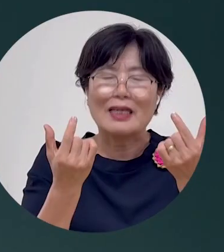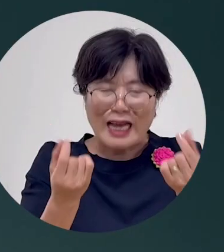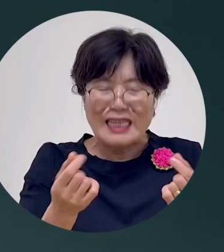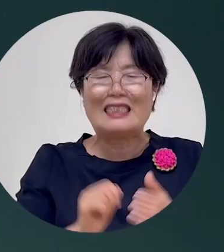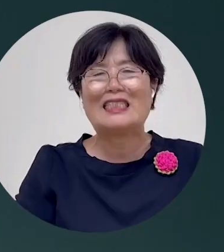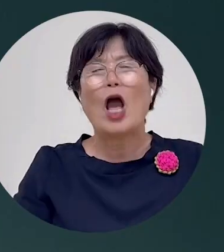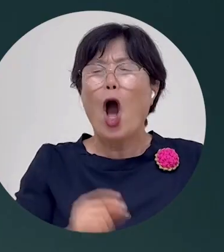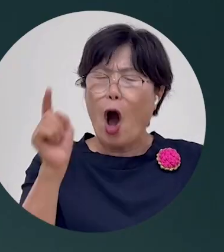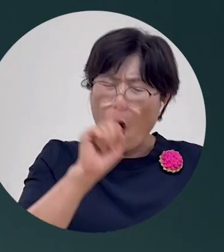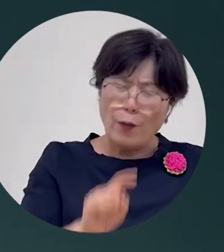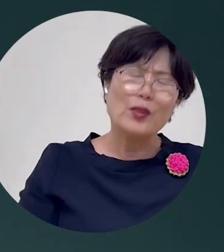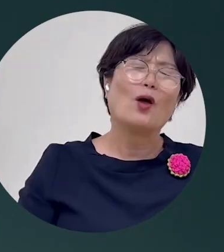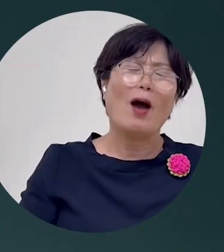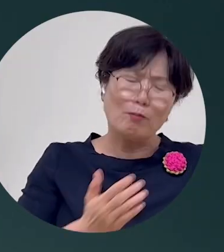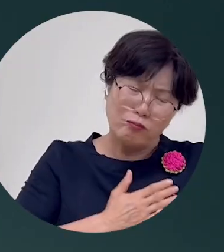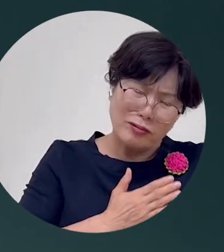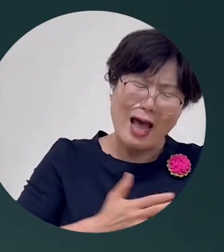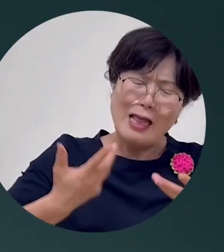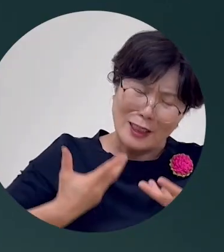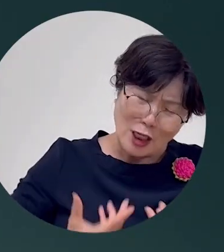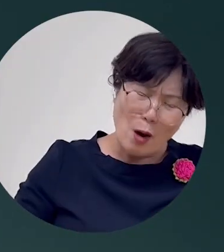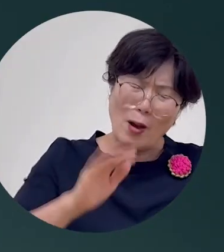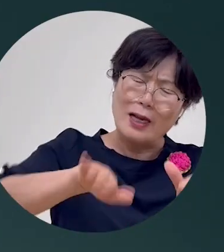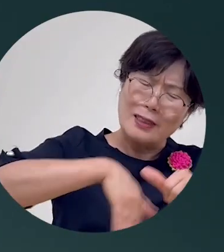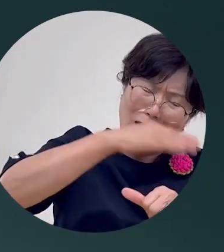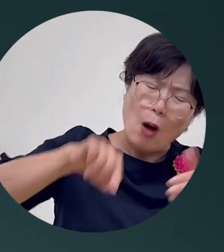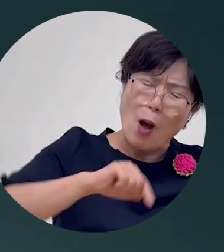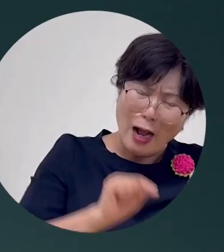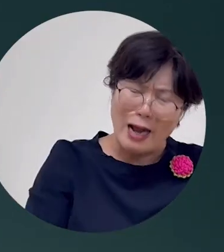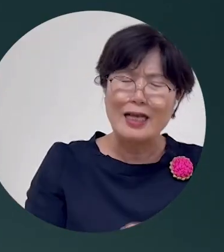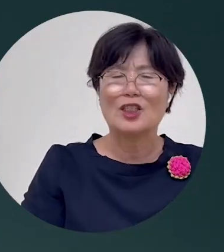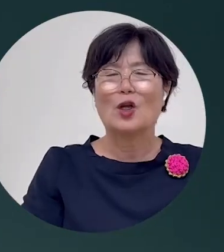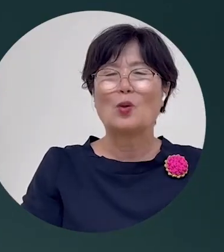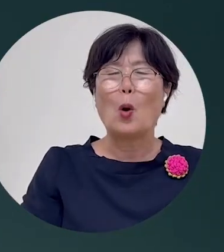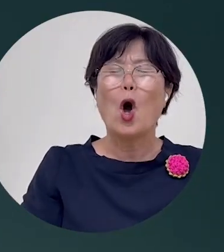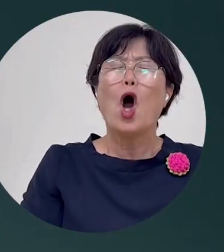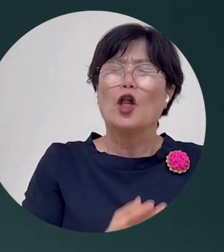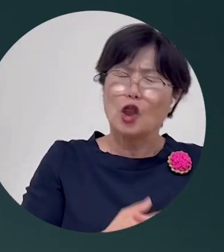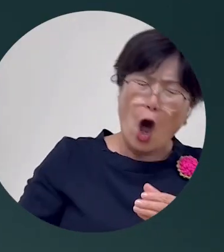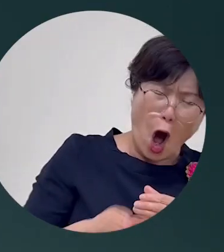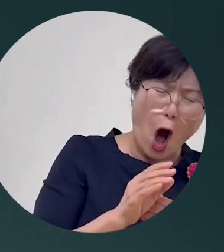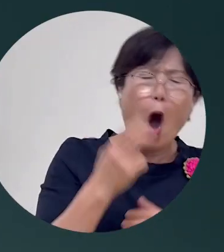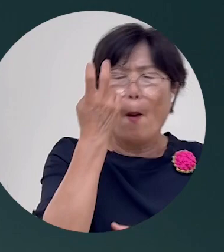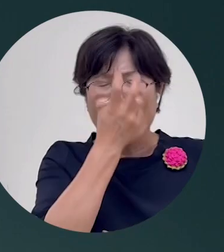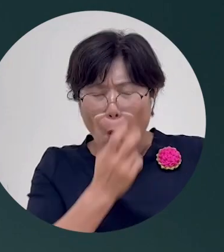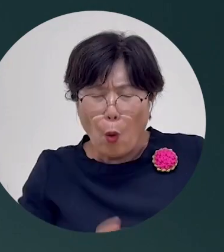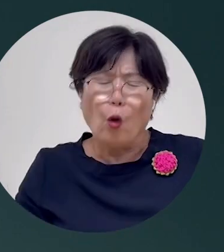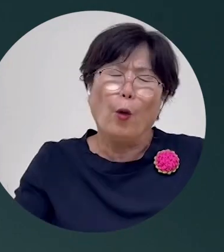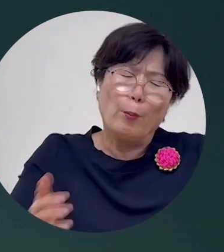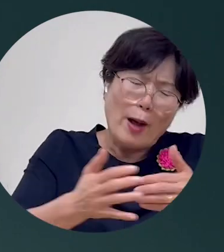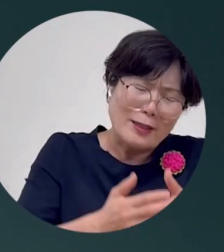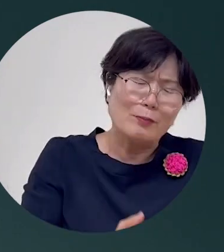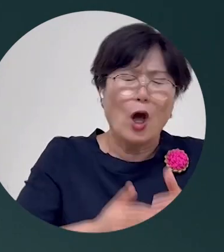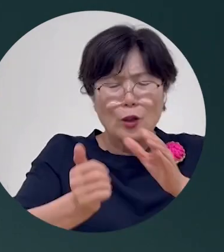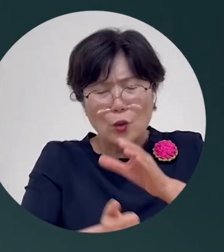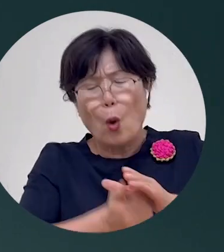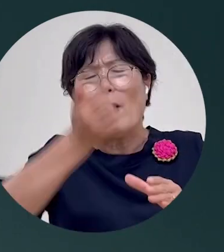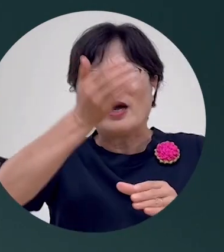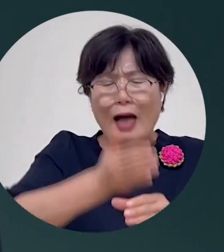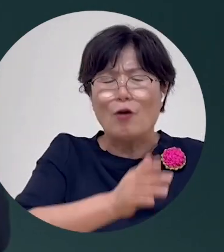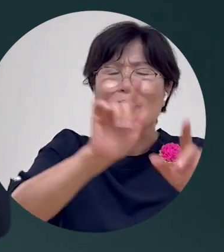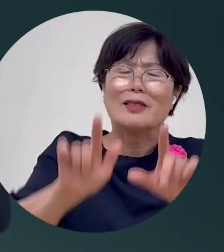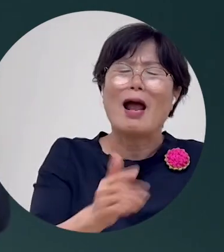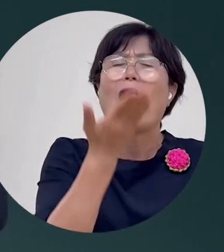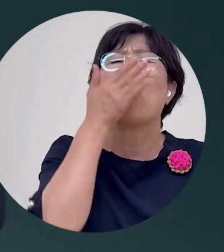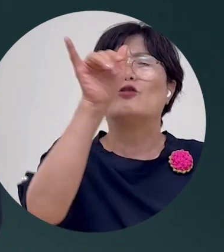불안한 절망의 상황에서도 든든한 보호를 받으며 소망으로 살아갈 수 있습니다.